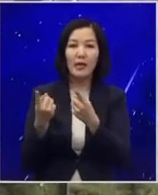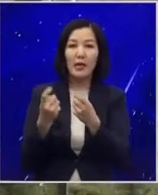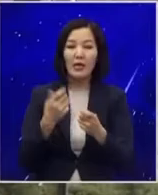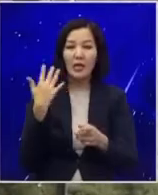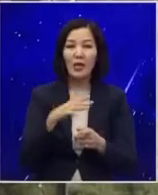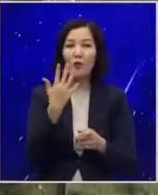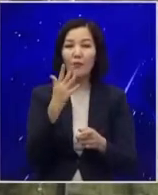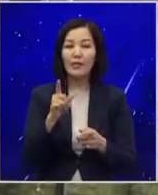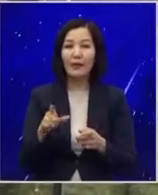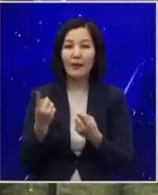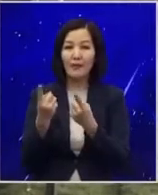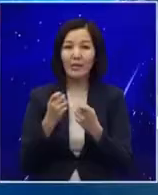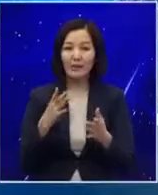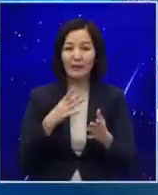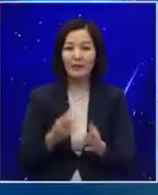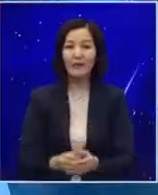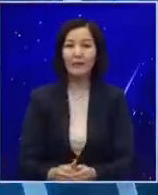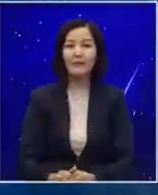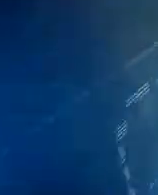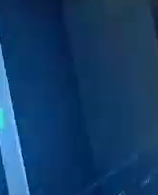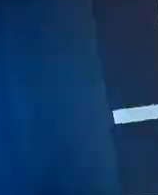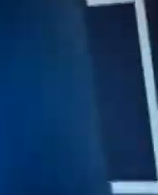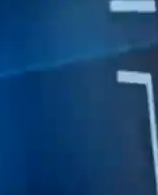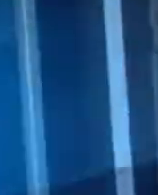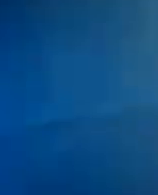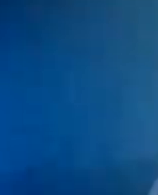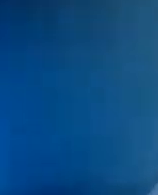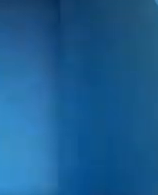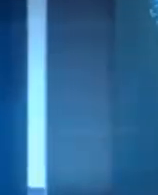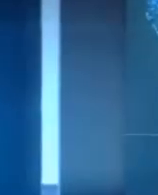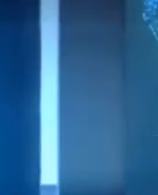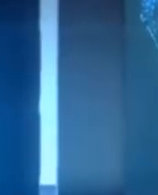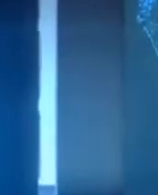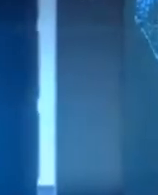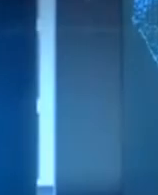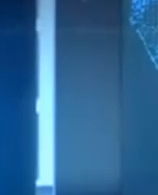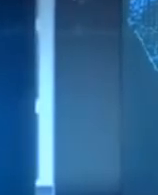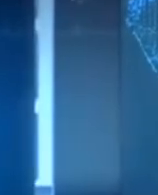қатарынан 55 адам жолданыпты. Гүлжанат Мақұлжанова, Абзал Нүсіпов, Жетісу телеарнасы.